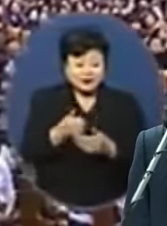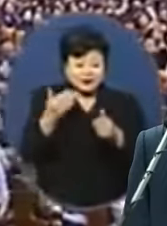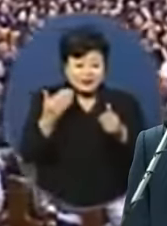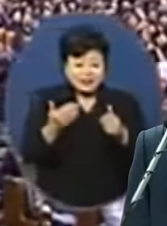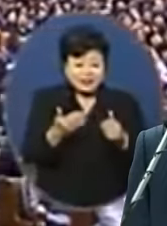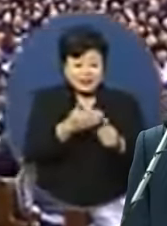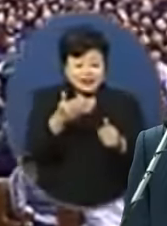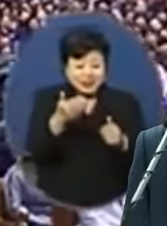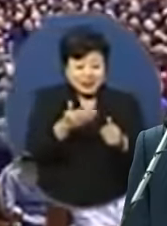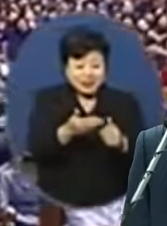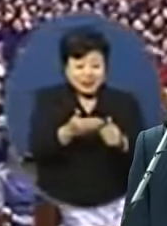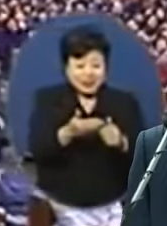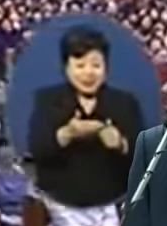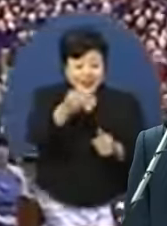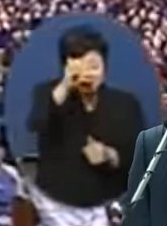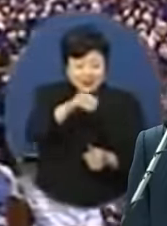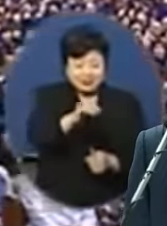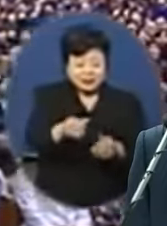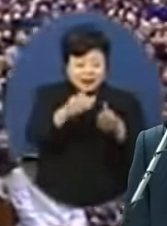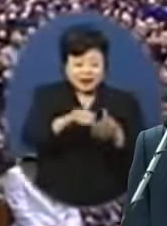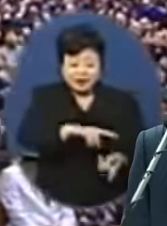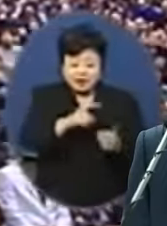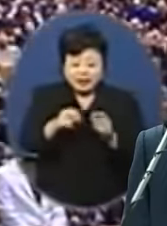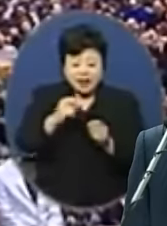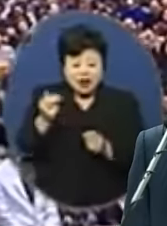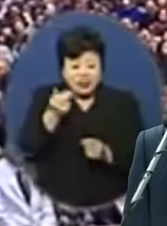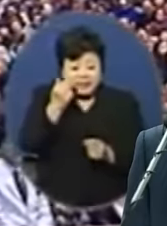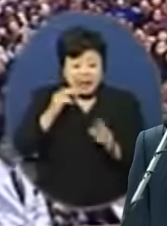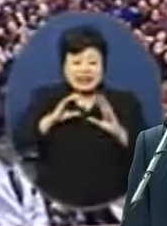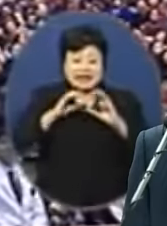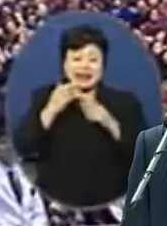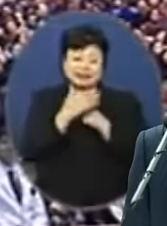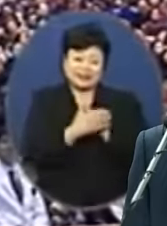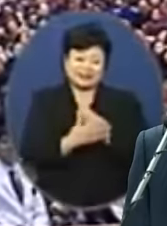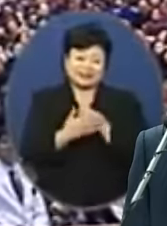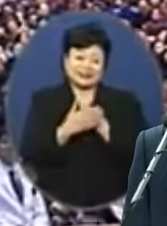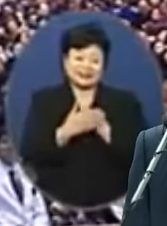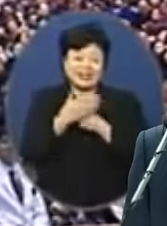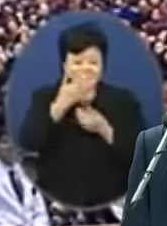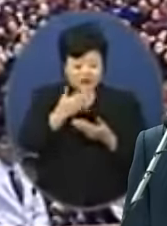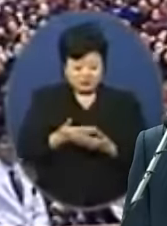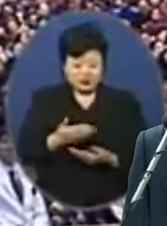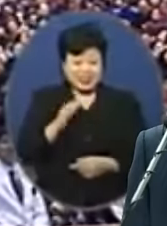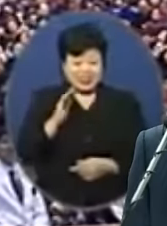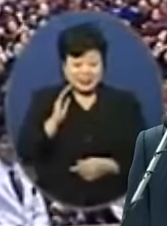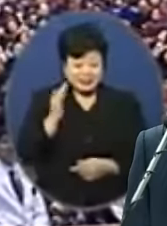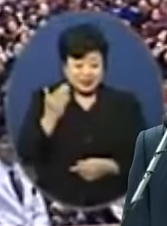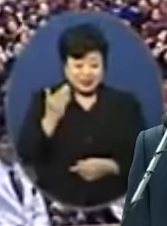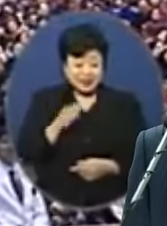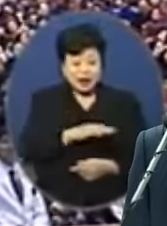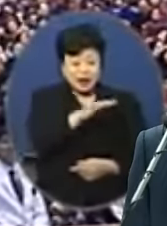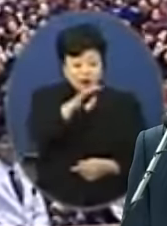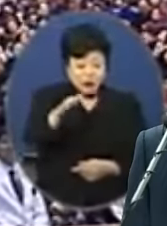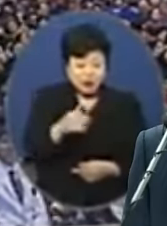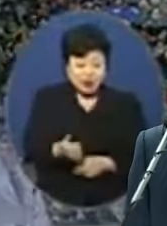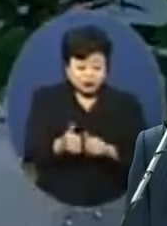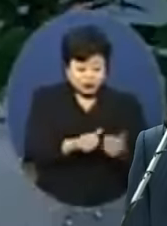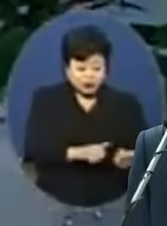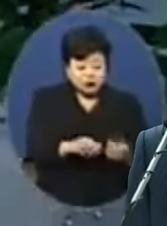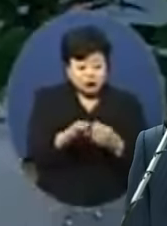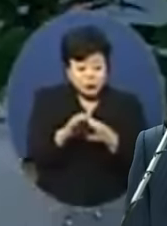주님께서는 우리에게 십자가를 통해서 부활과 영생 천국의 은혜를 주시는 것입니다. 우리가